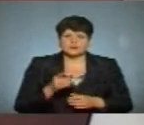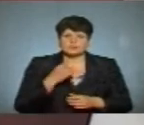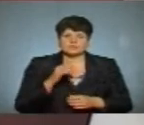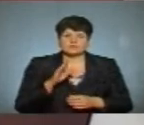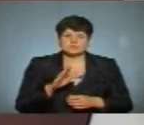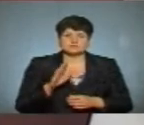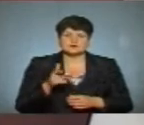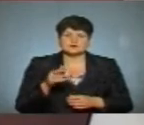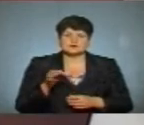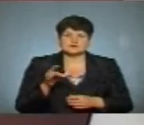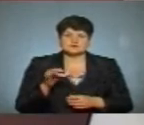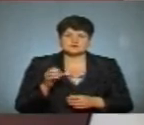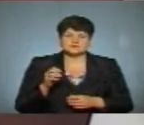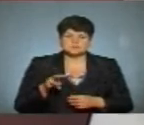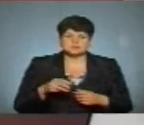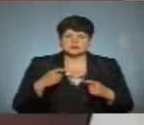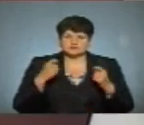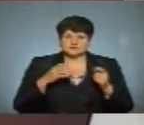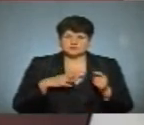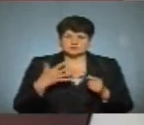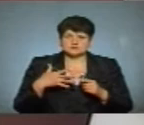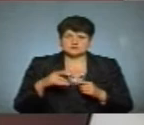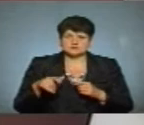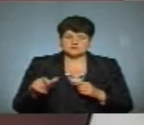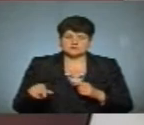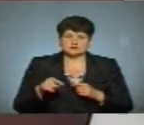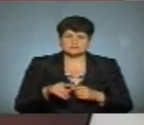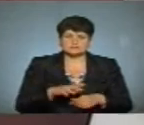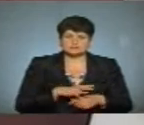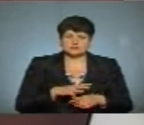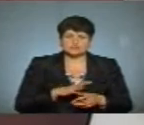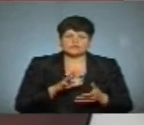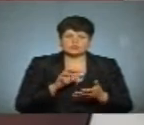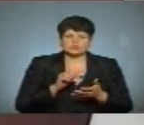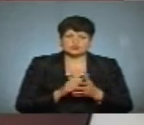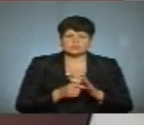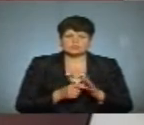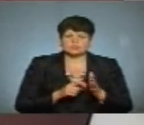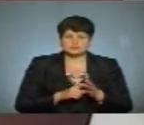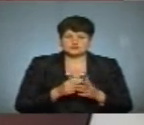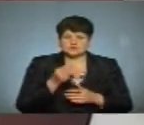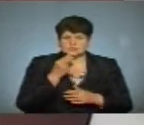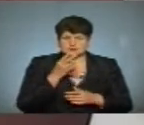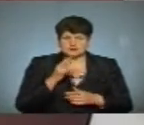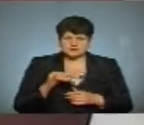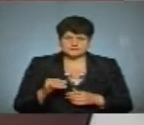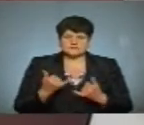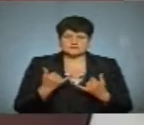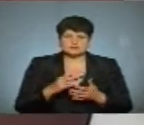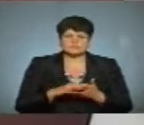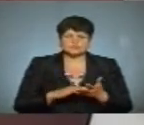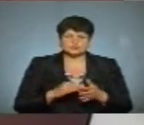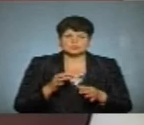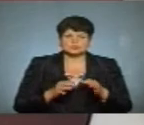Володимира Герасимєва, на ювілеї були 50 людей. Він відбувся в орендованому приміщенні їдальні. Наразі триває